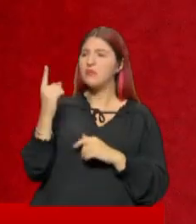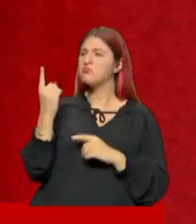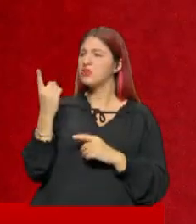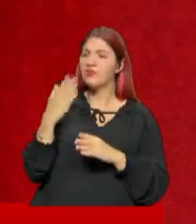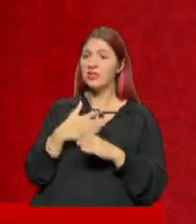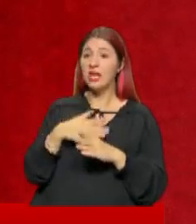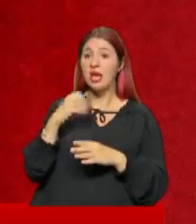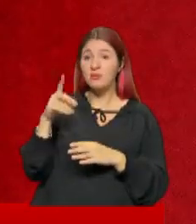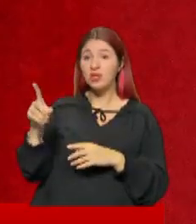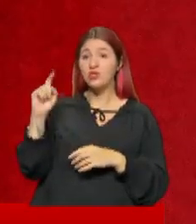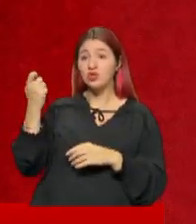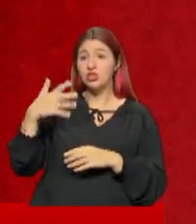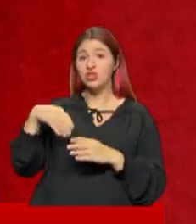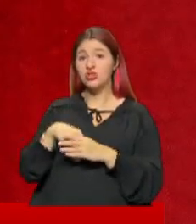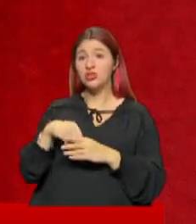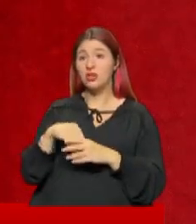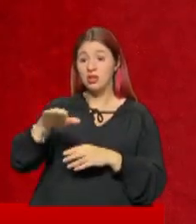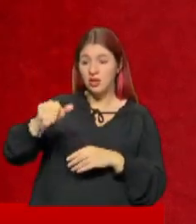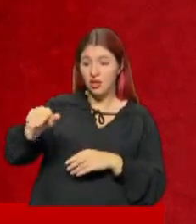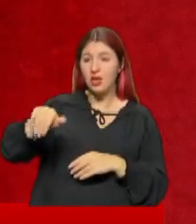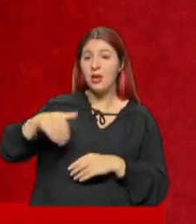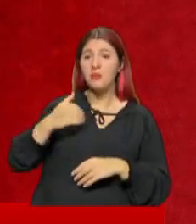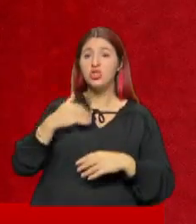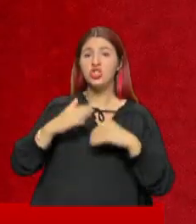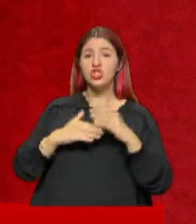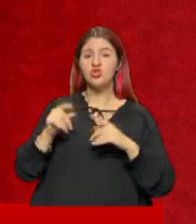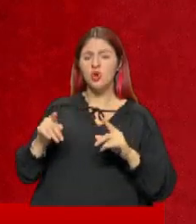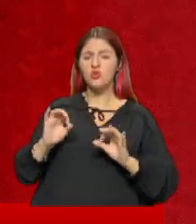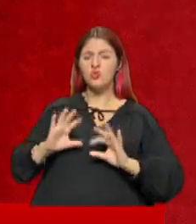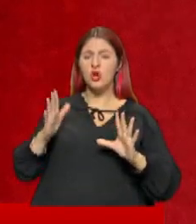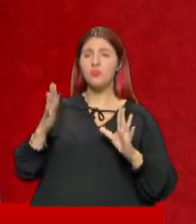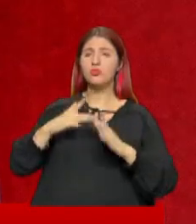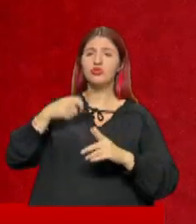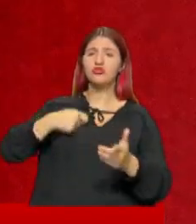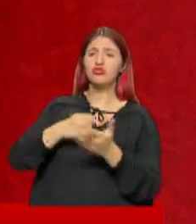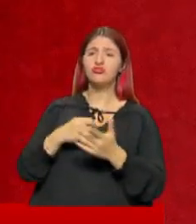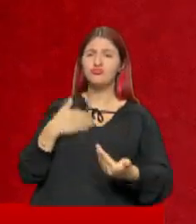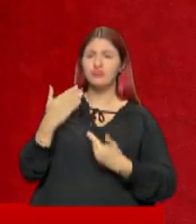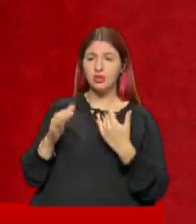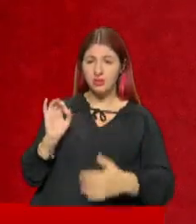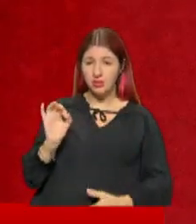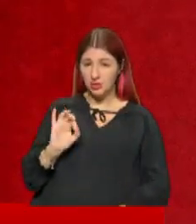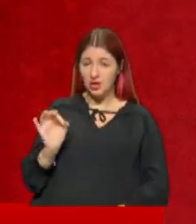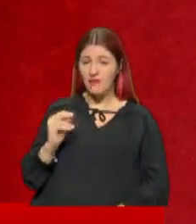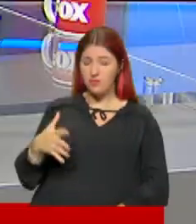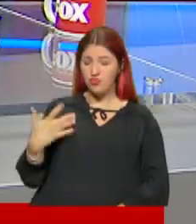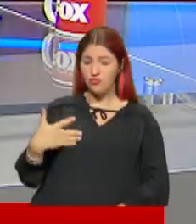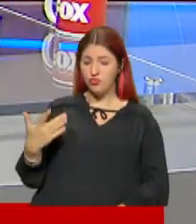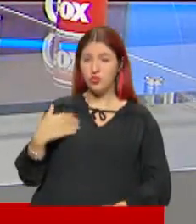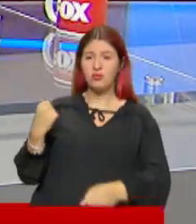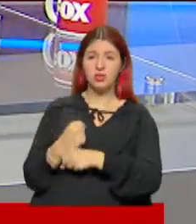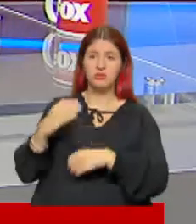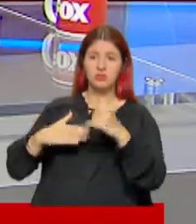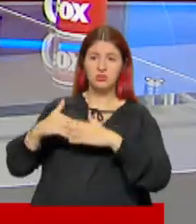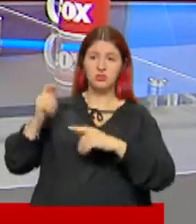yurttaşı, hatta AKP'nin yöneticilerini çevirseniz, biz inşaatta şöyle büyük yatırımlar yaptık diye anlatırlar değil mi? En fazla övündükleri şey beton